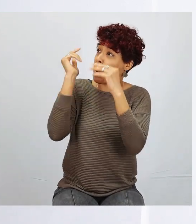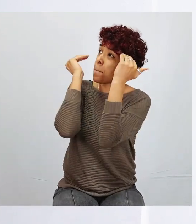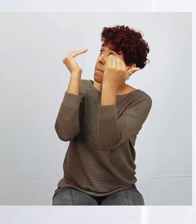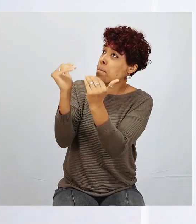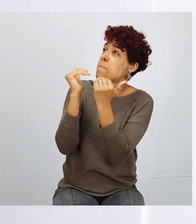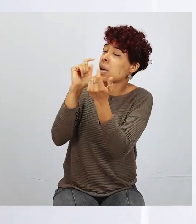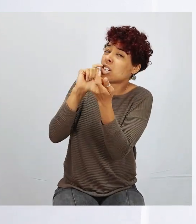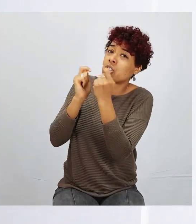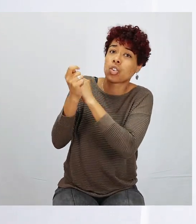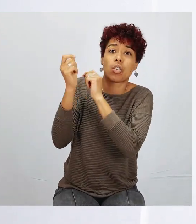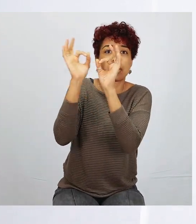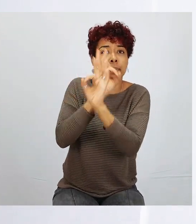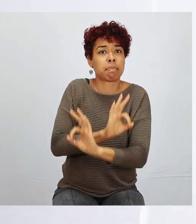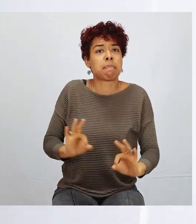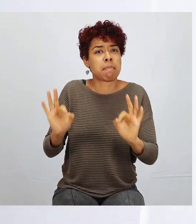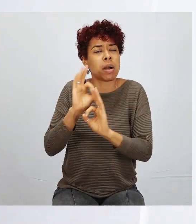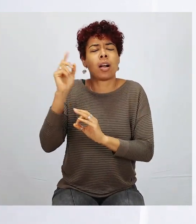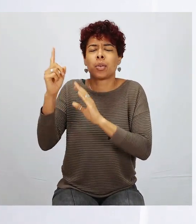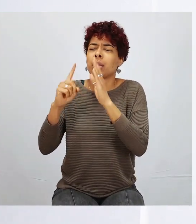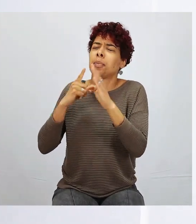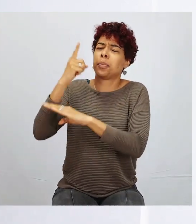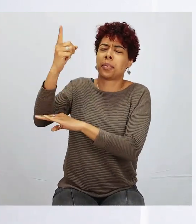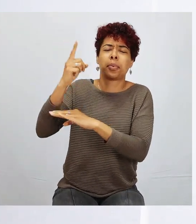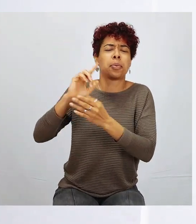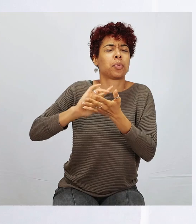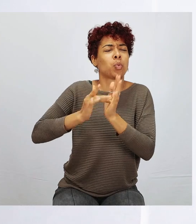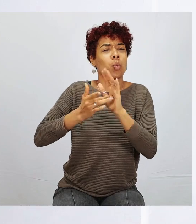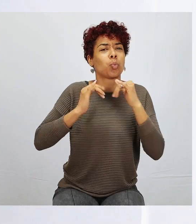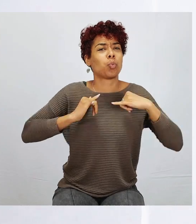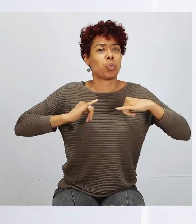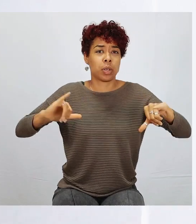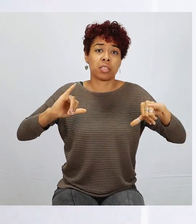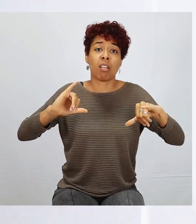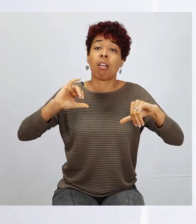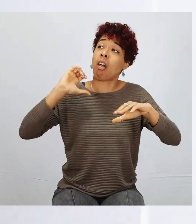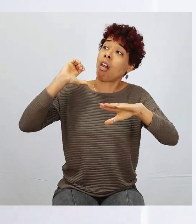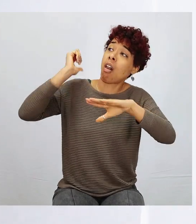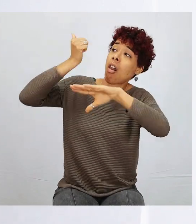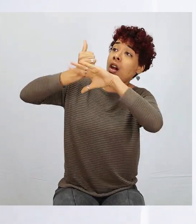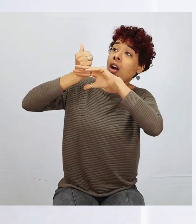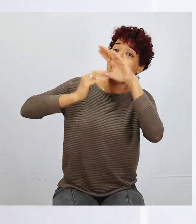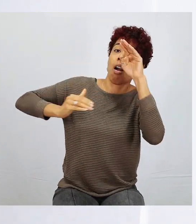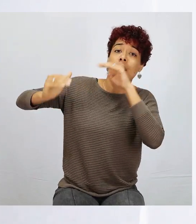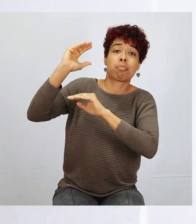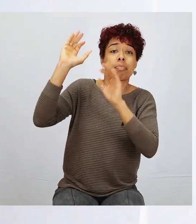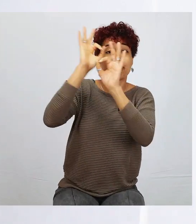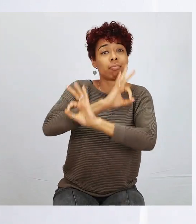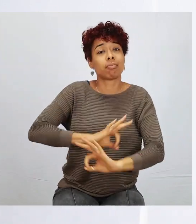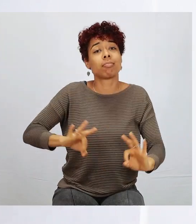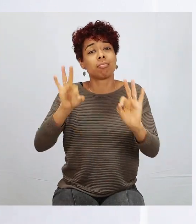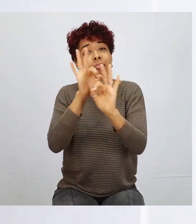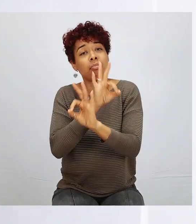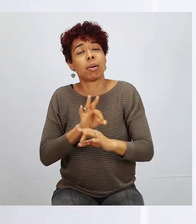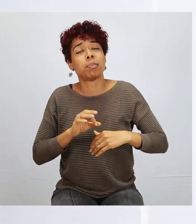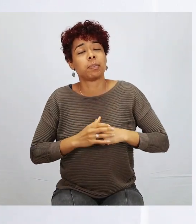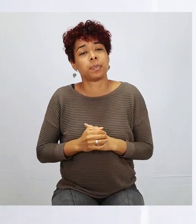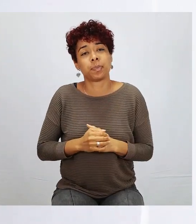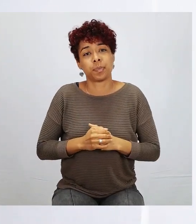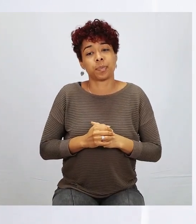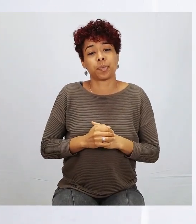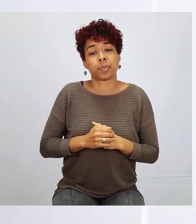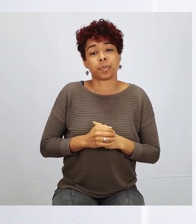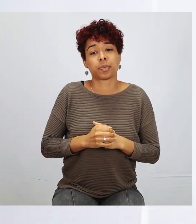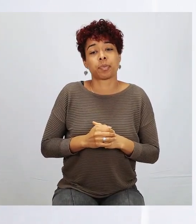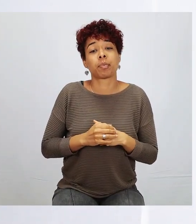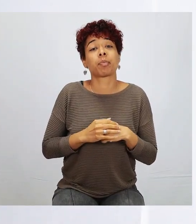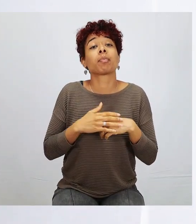immuable, il est infini, il est tout-puissant et rien ne peut le dépasser. Et j'aimerais bien aujourd'hui simplement